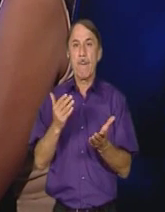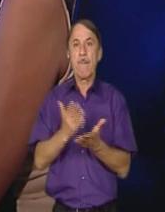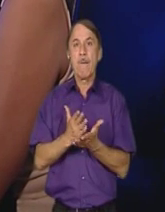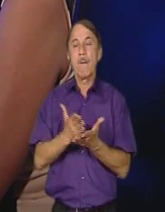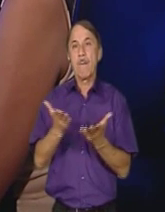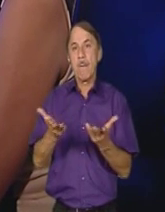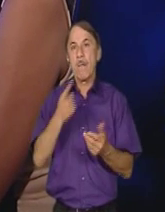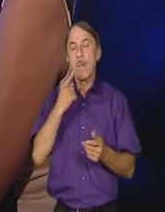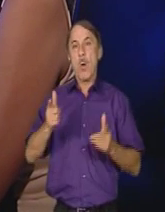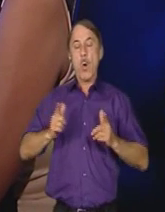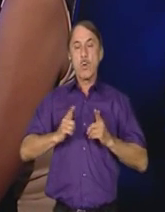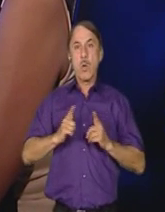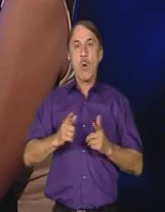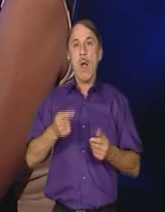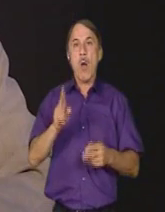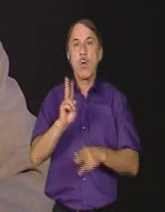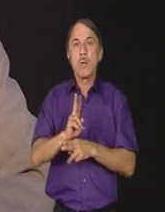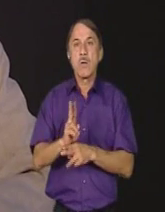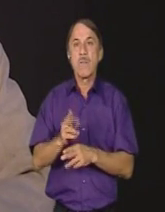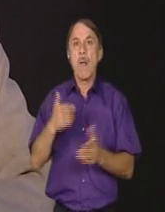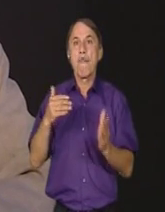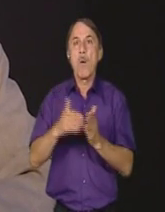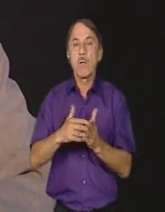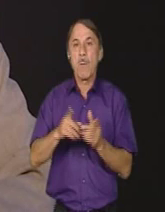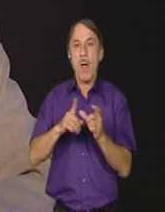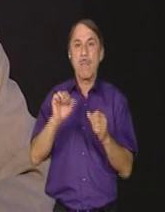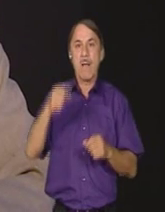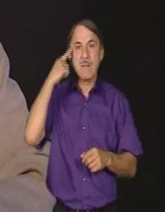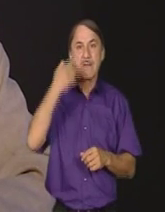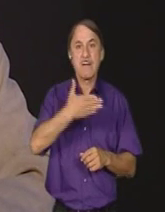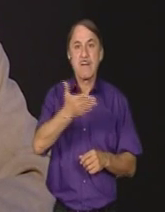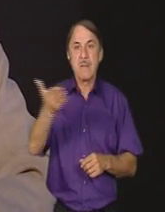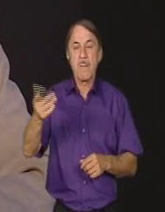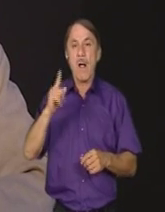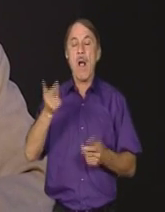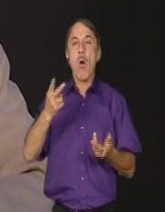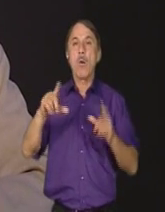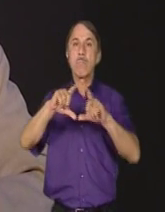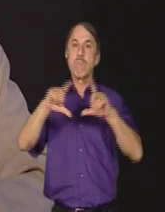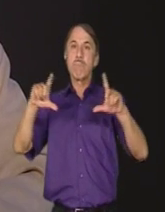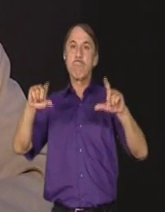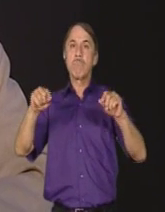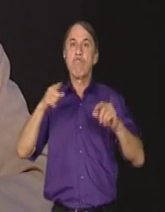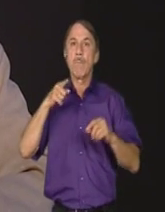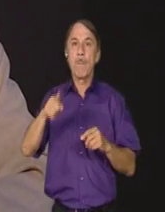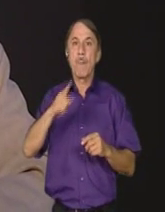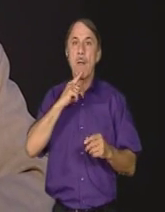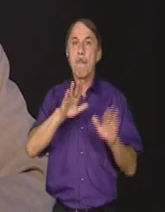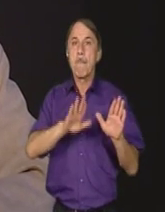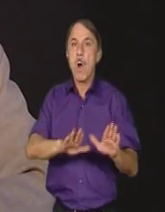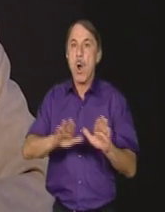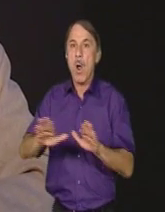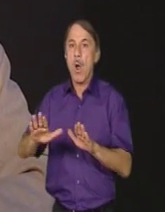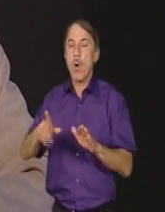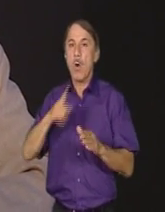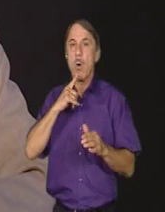demokratizuje, da se uspostavi pravna država, to je podrazumevalo i da njene institucije stasaju, da se polako